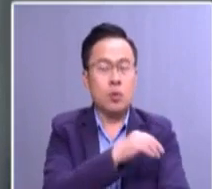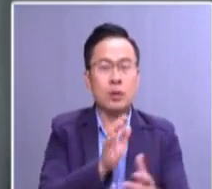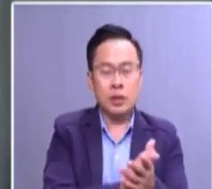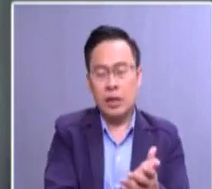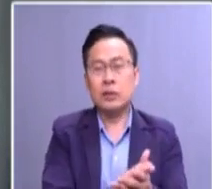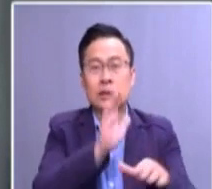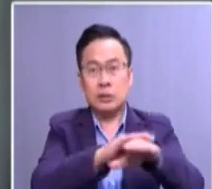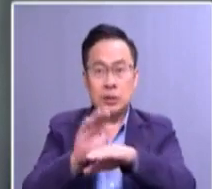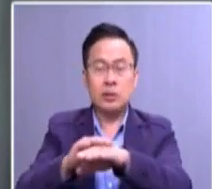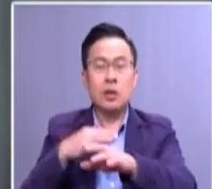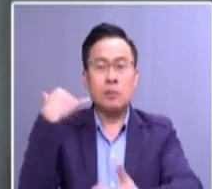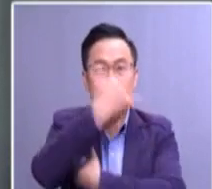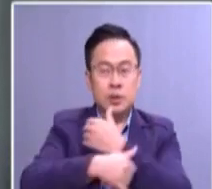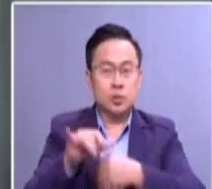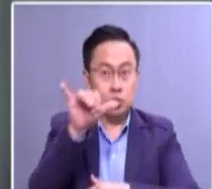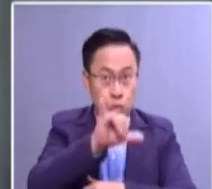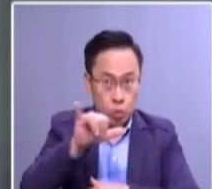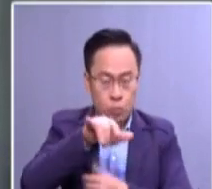และพัฒนาปรับลดพื้นที่เฝ้าระวังแต่ย้ำนะคะว่าอยากจะให้เลี่ยงการเดินทางไปพื้นที่ยุโรป16